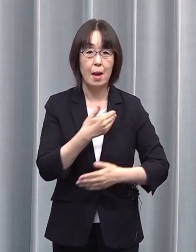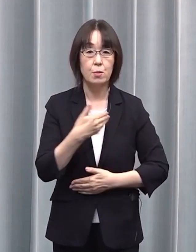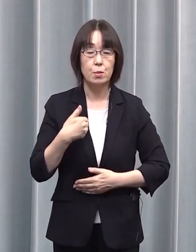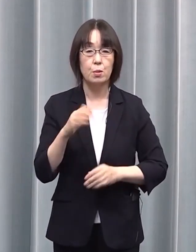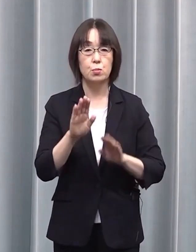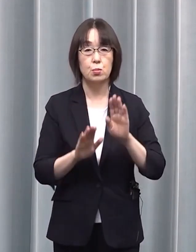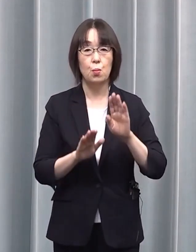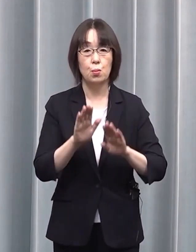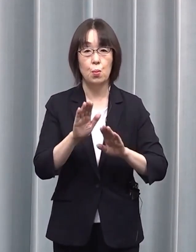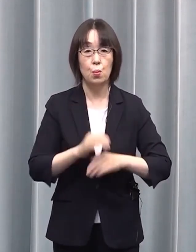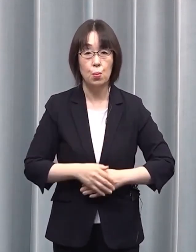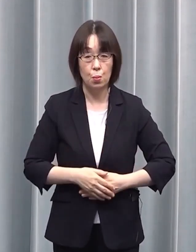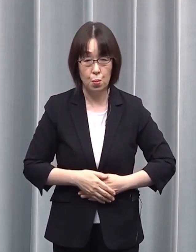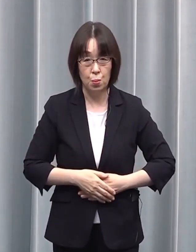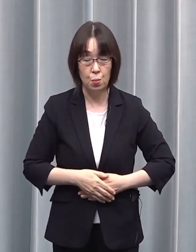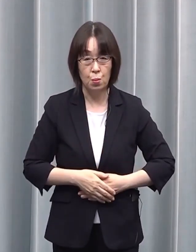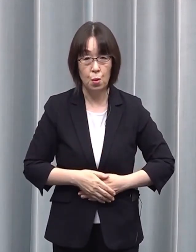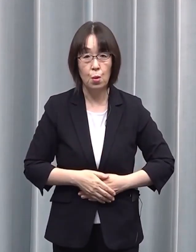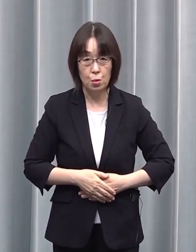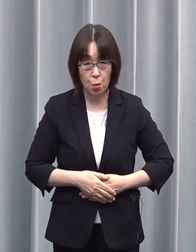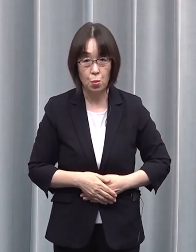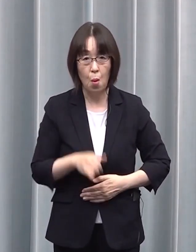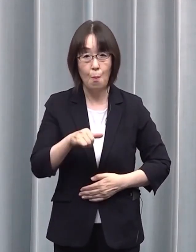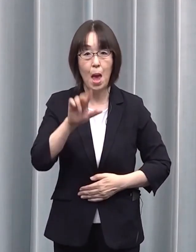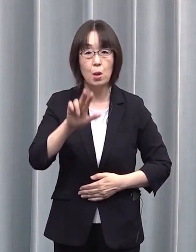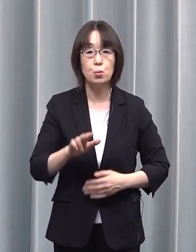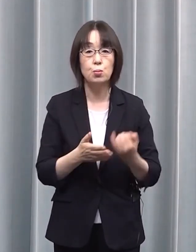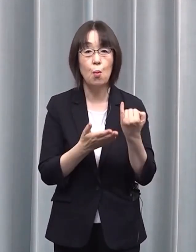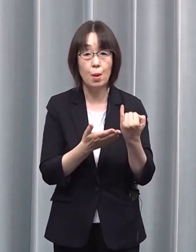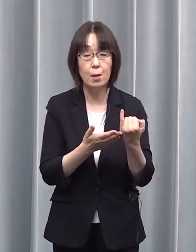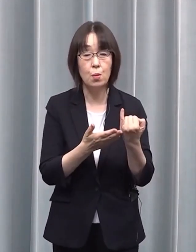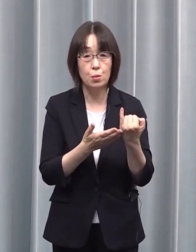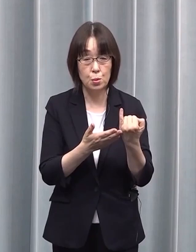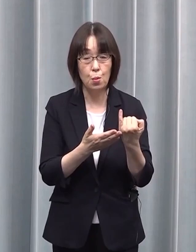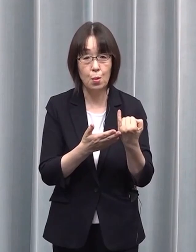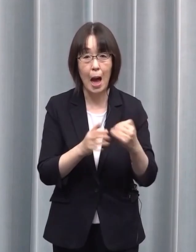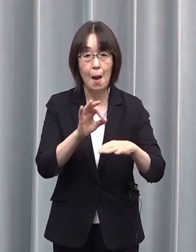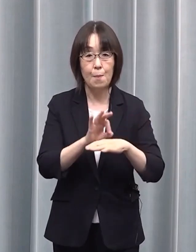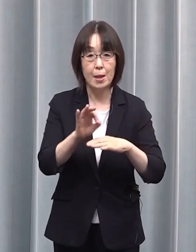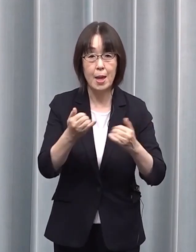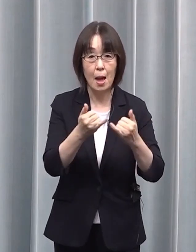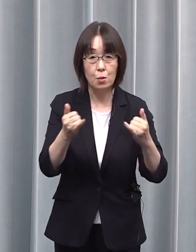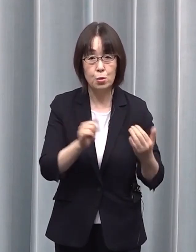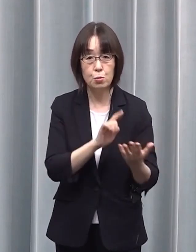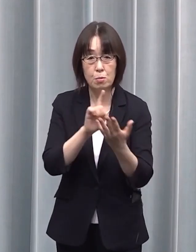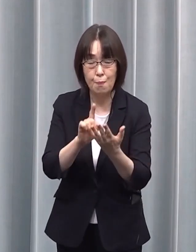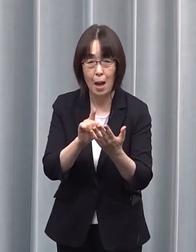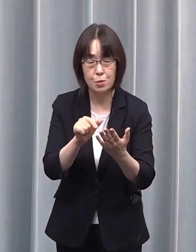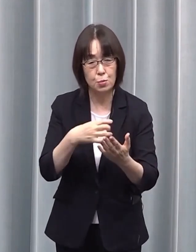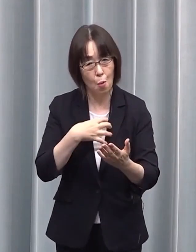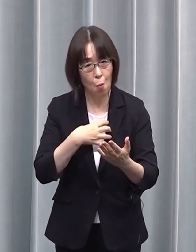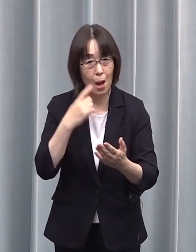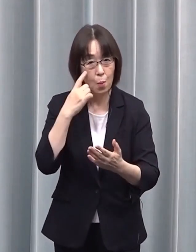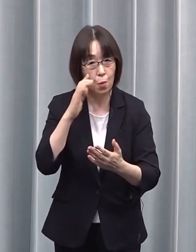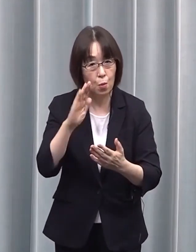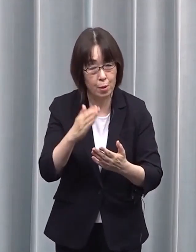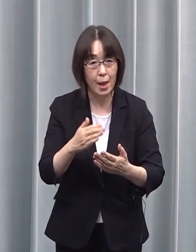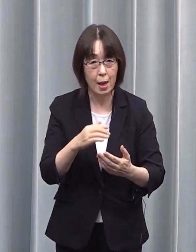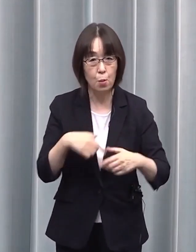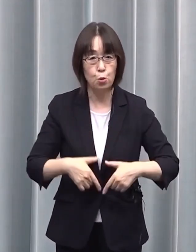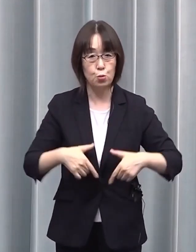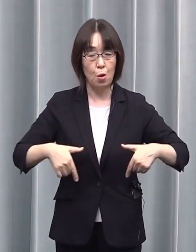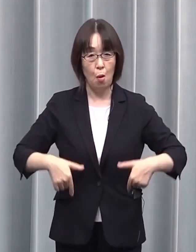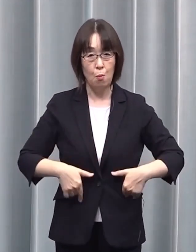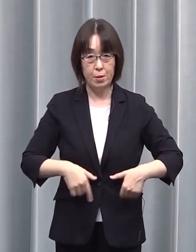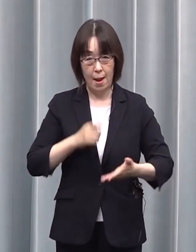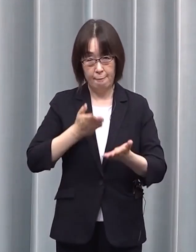です。で今日もその彼女はですね、メディアに出るのを、まあ、若干怖い思いをしながらも勇気を持って声を上げてました。そして、